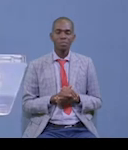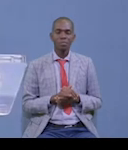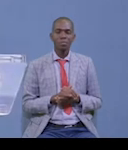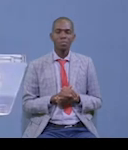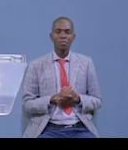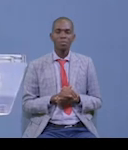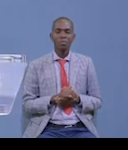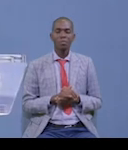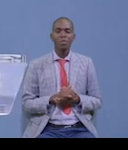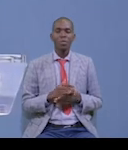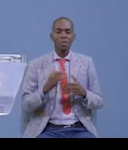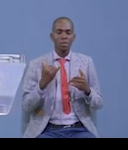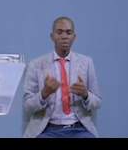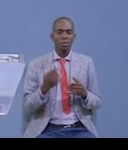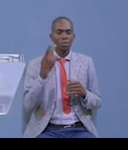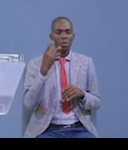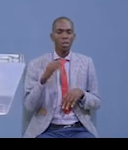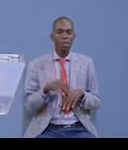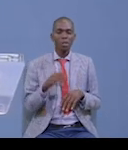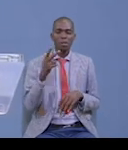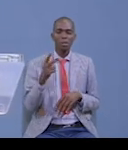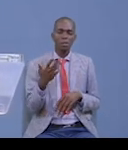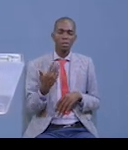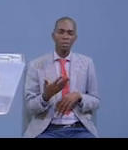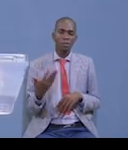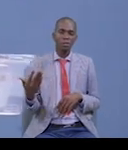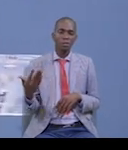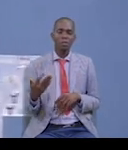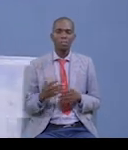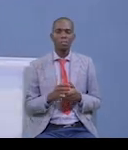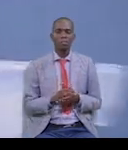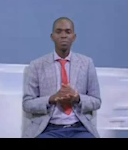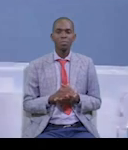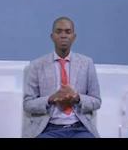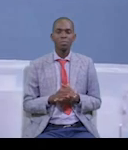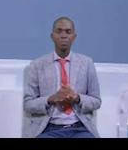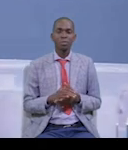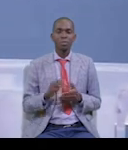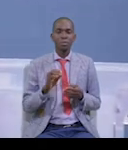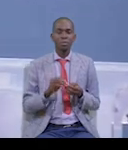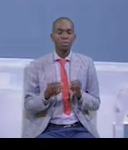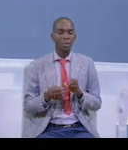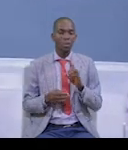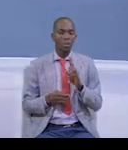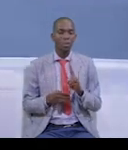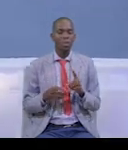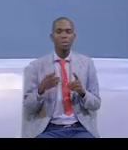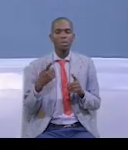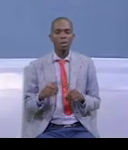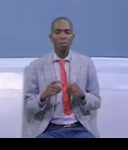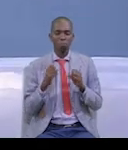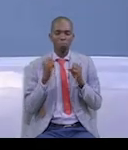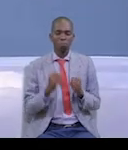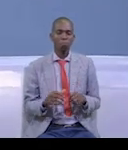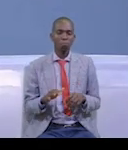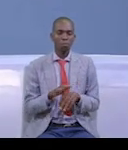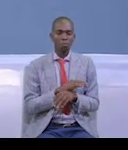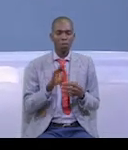quickly look at three things. మనం మూడు సంగతులు చూద్దామా? Number 1, the powerful spirit. మొదటి